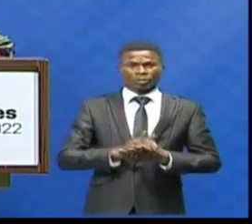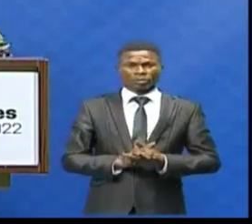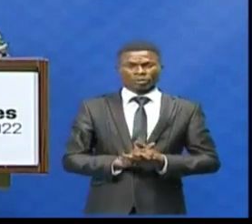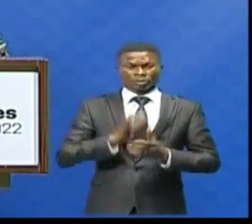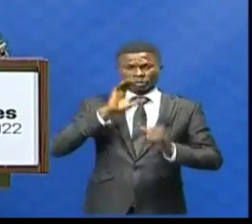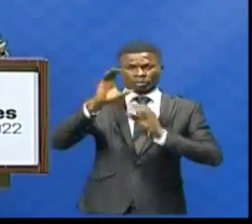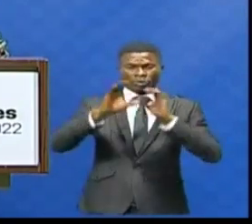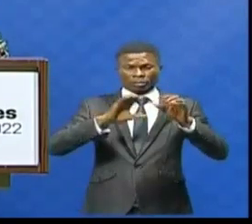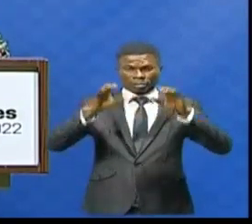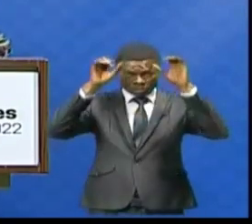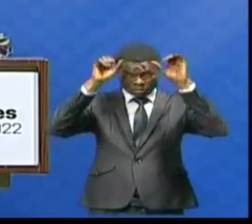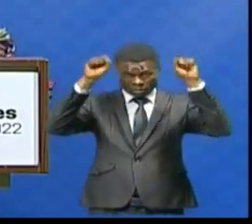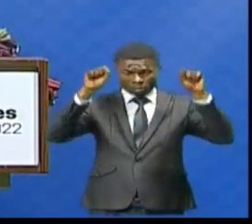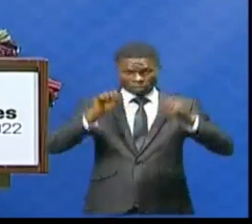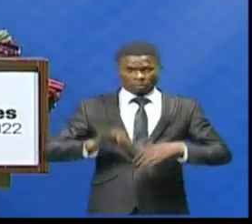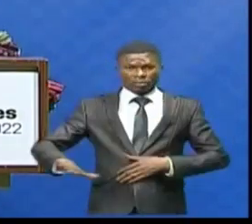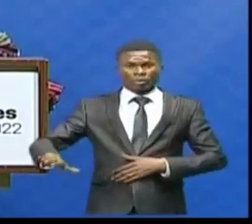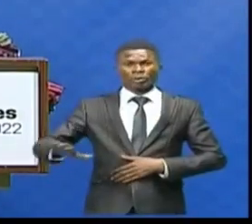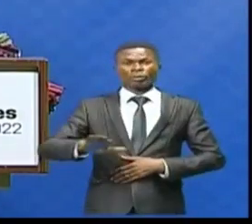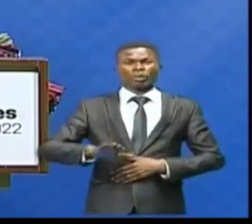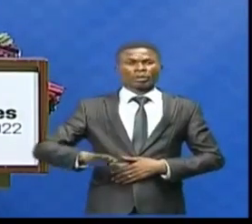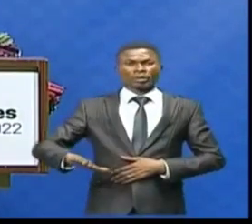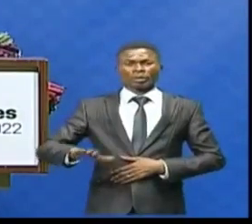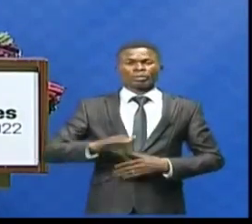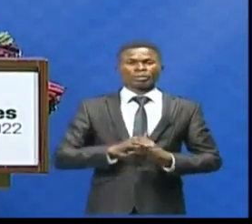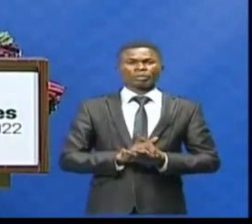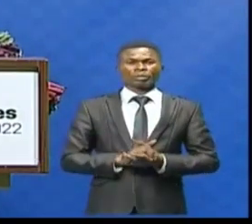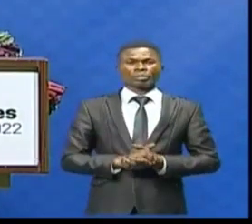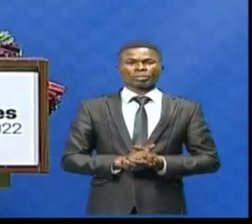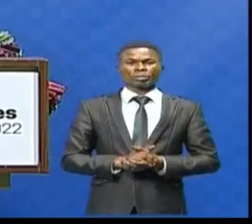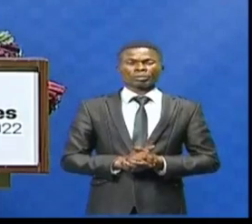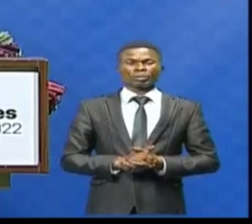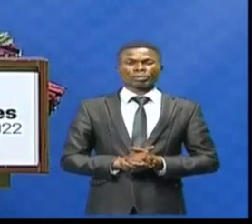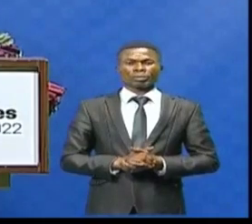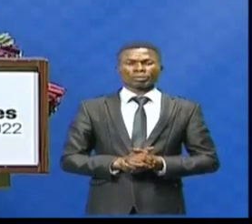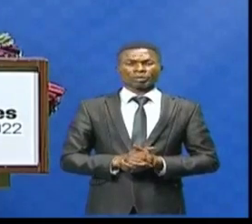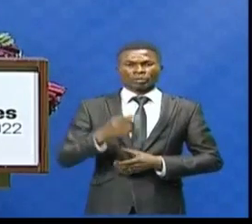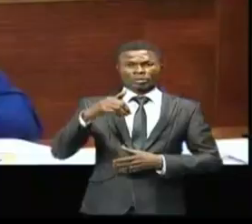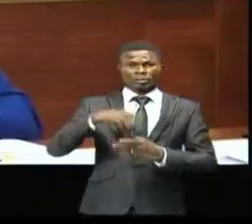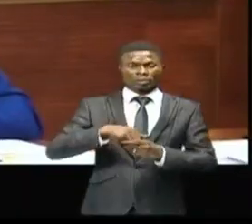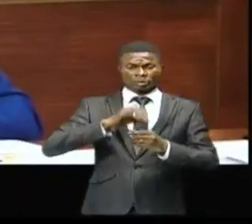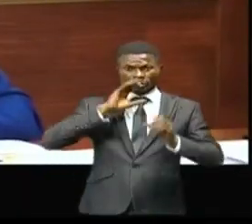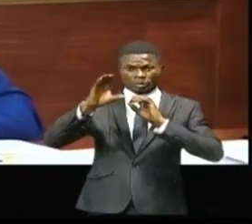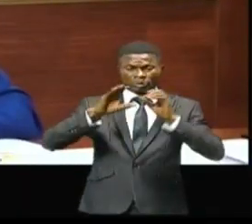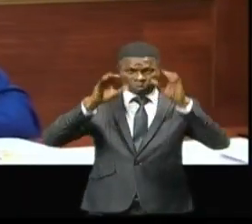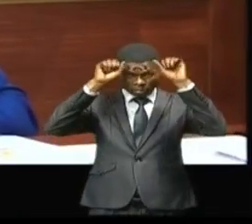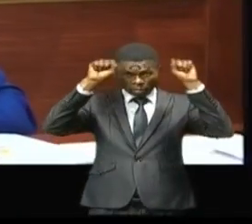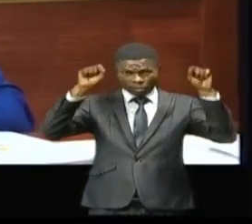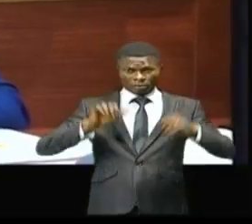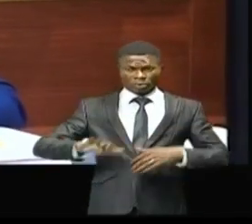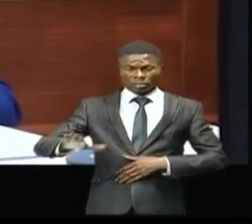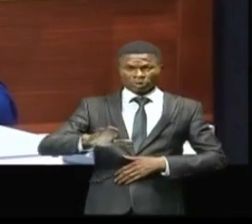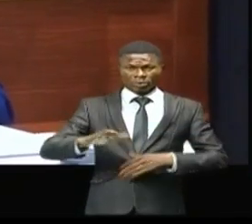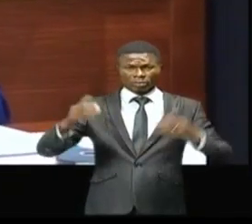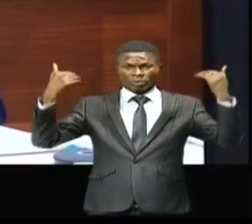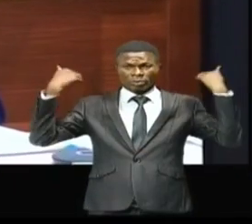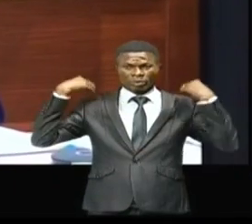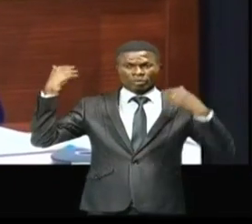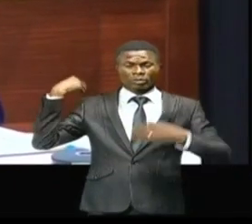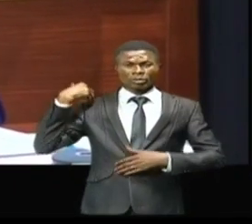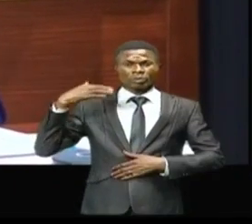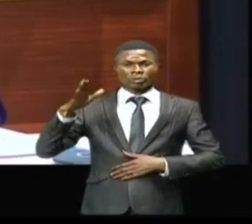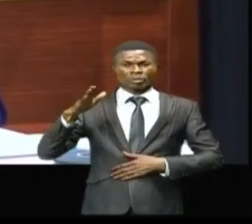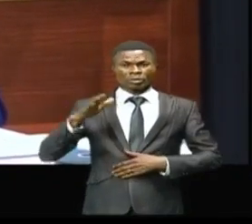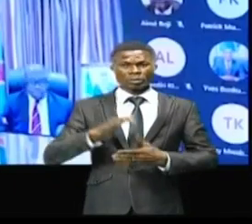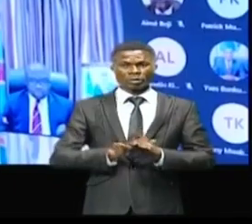communication du Président de la République la communication du Président de la République chef de l'État